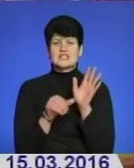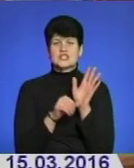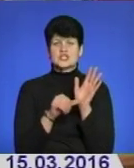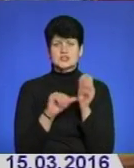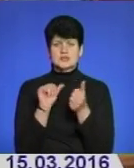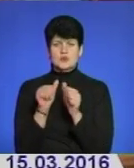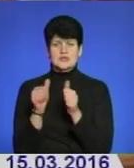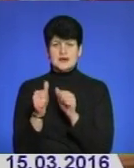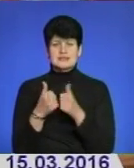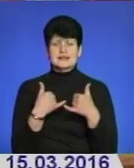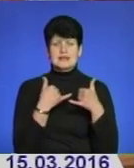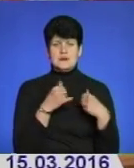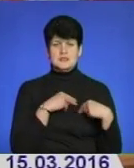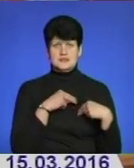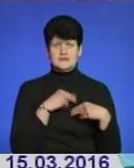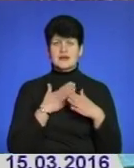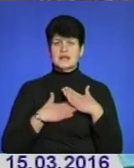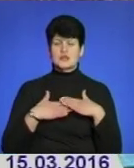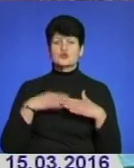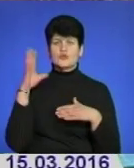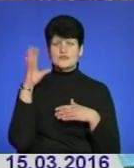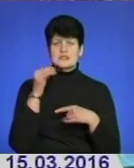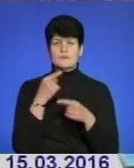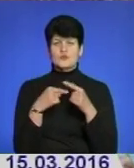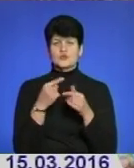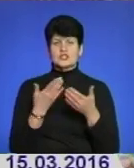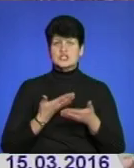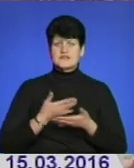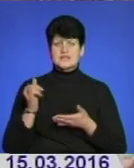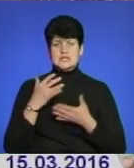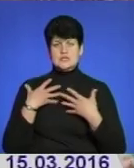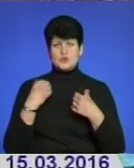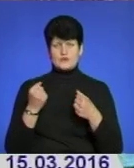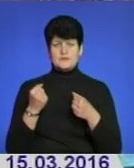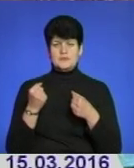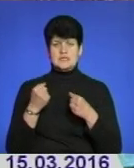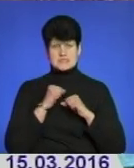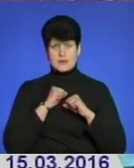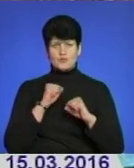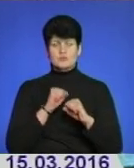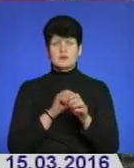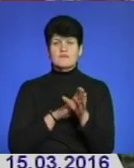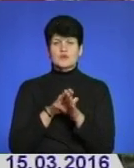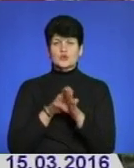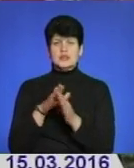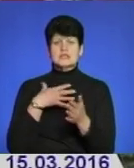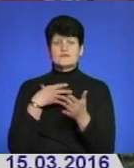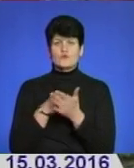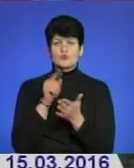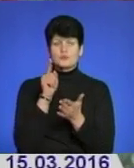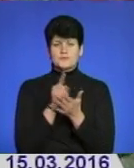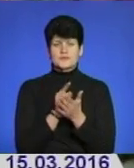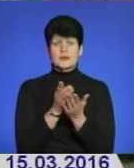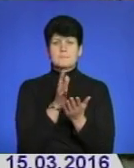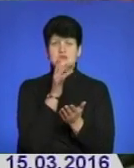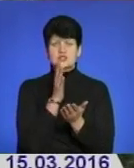для працівників. Радіють, що усі повернулись живі та здорові. За мужність при виконанні своїх обов'язків під час служби